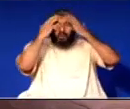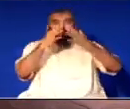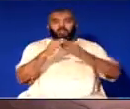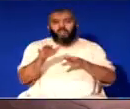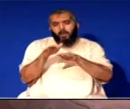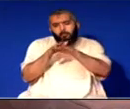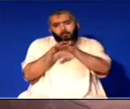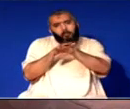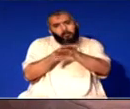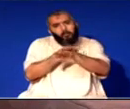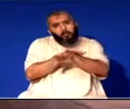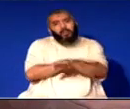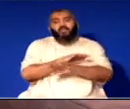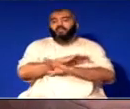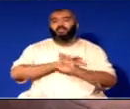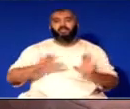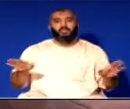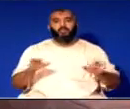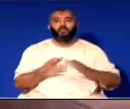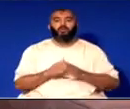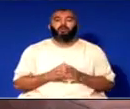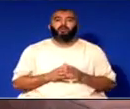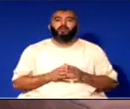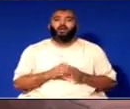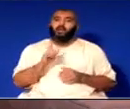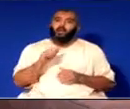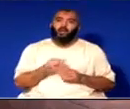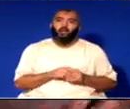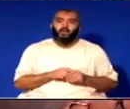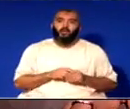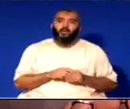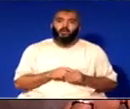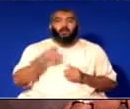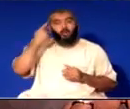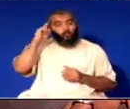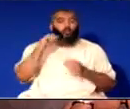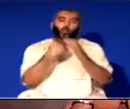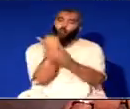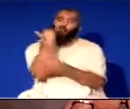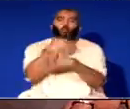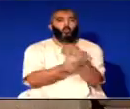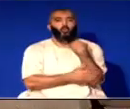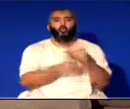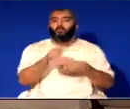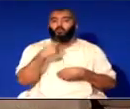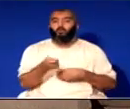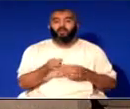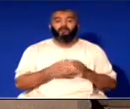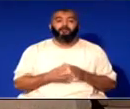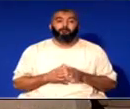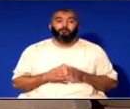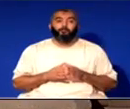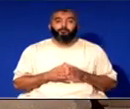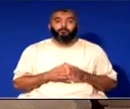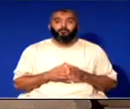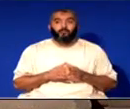تكون مشمخة وفقط تمررها على على على رأسها أو على جزء من رأسها. نعم شكرا شيخنا. أمت